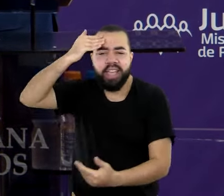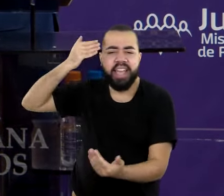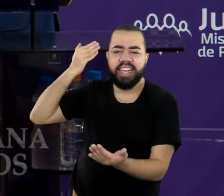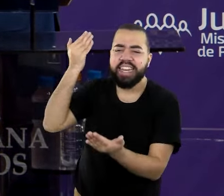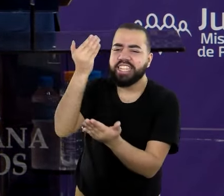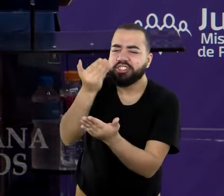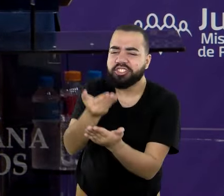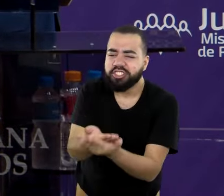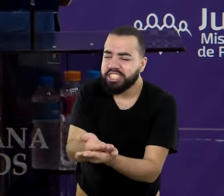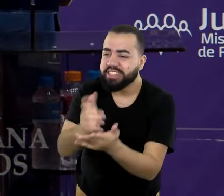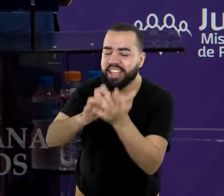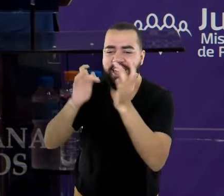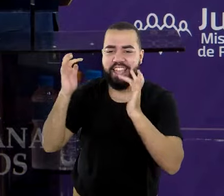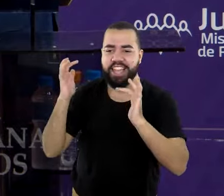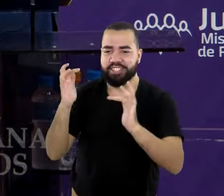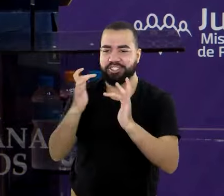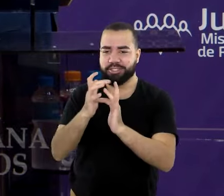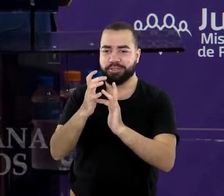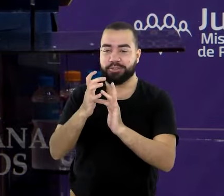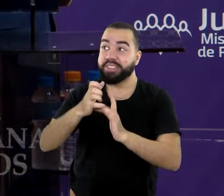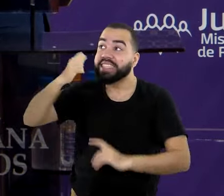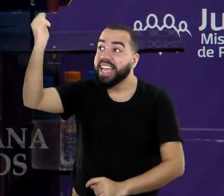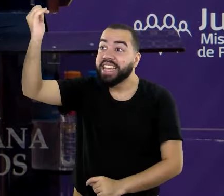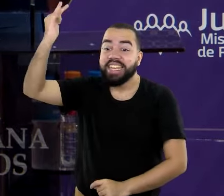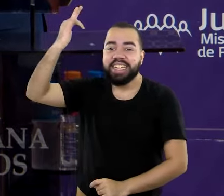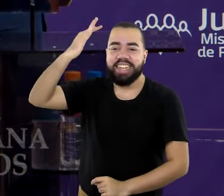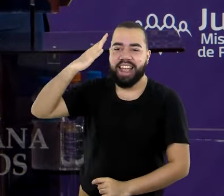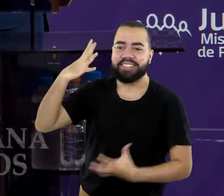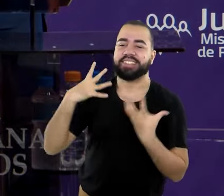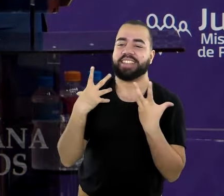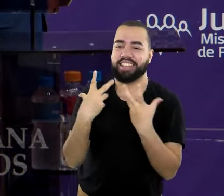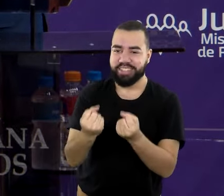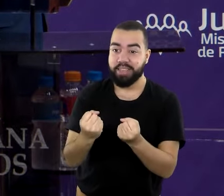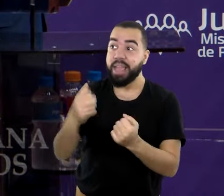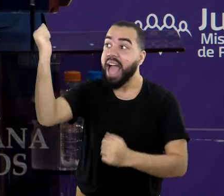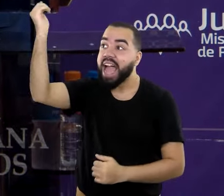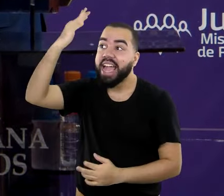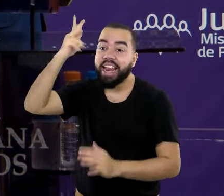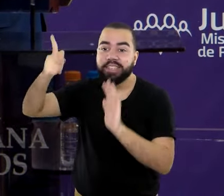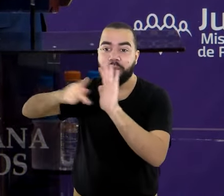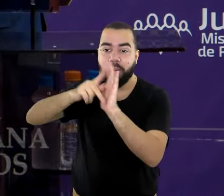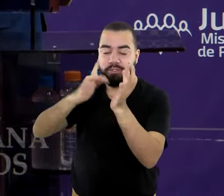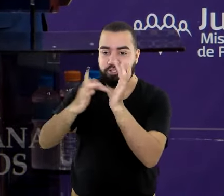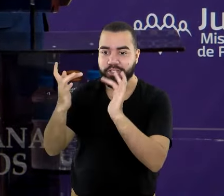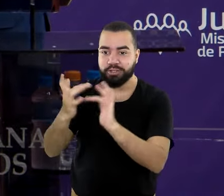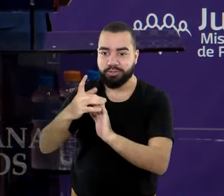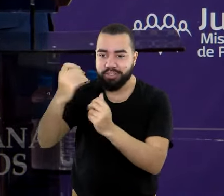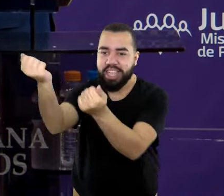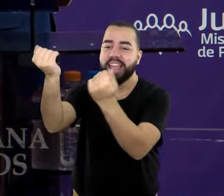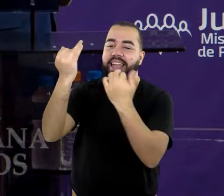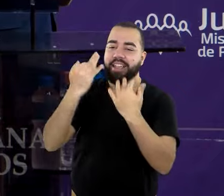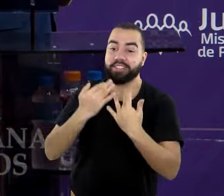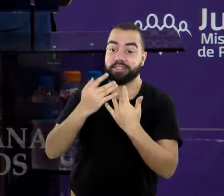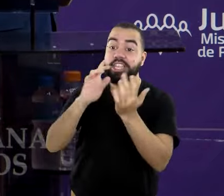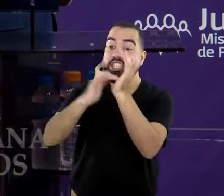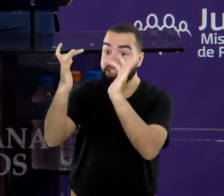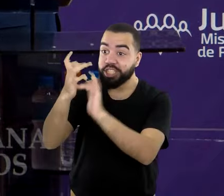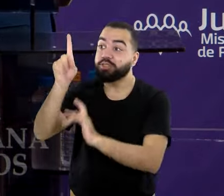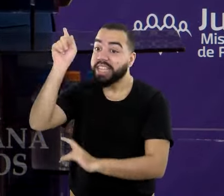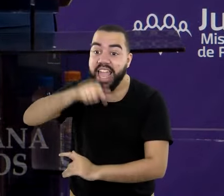a graça de Jesus é a nossa graça. 예수님이 우리에게 생명을 주셨습니다. Porque ele é a própria vida e a vida veio em